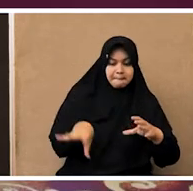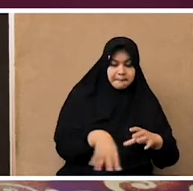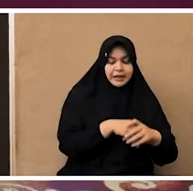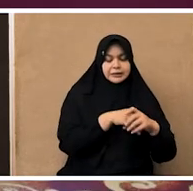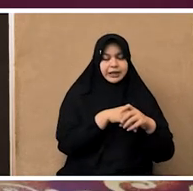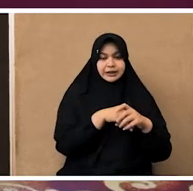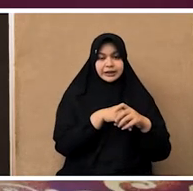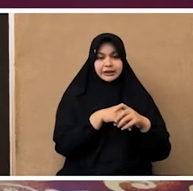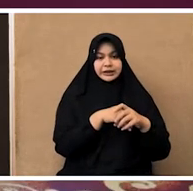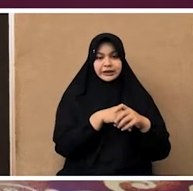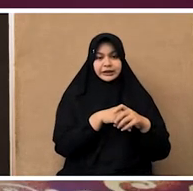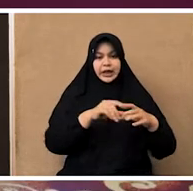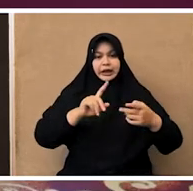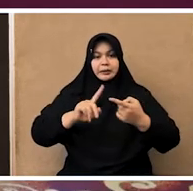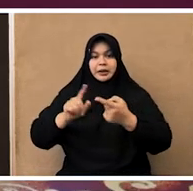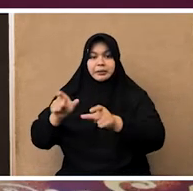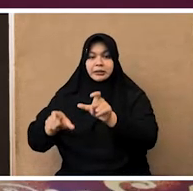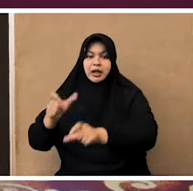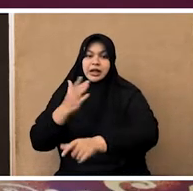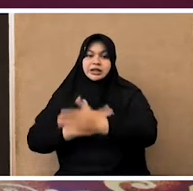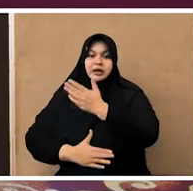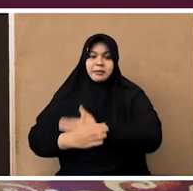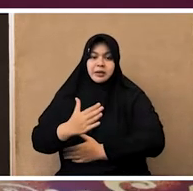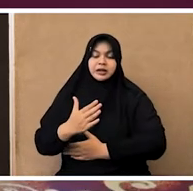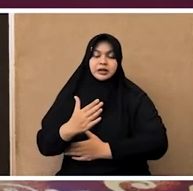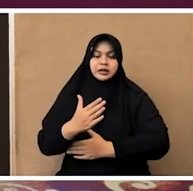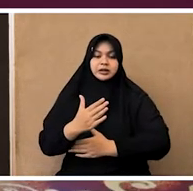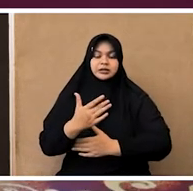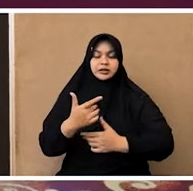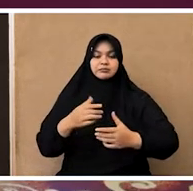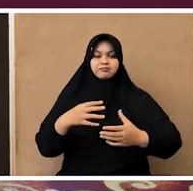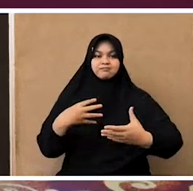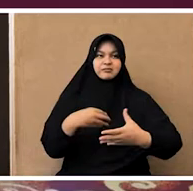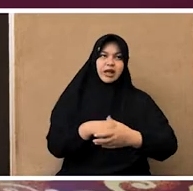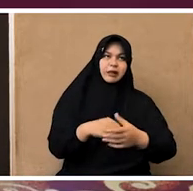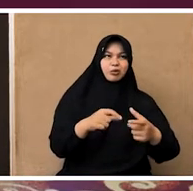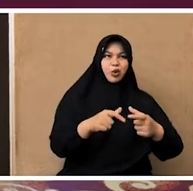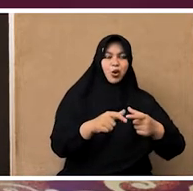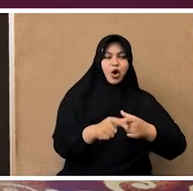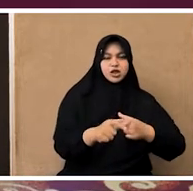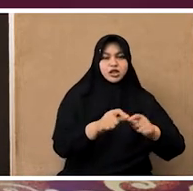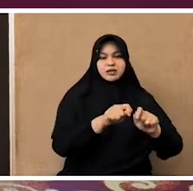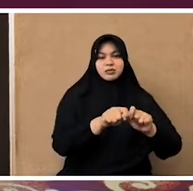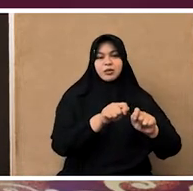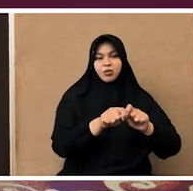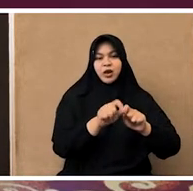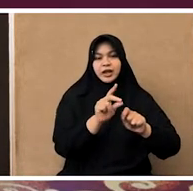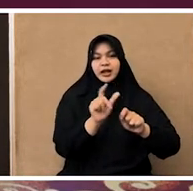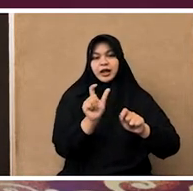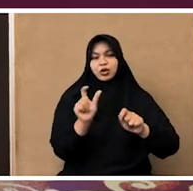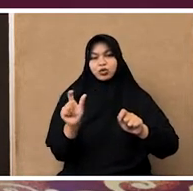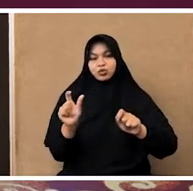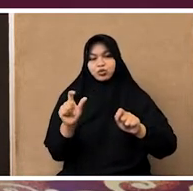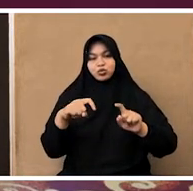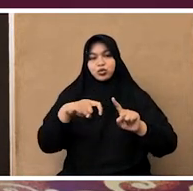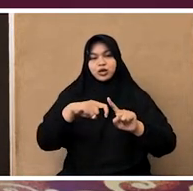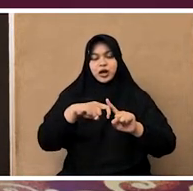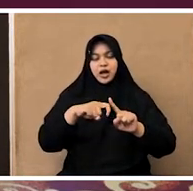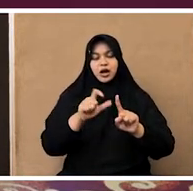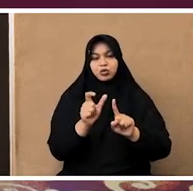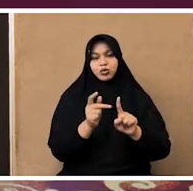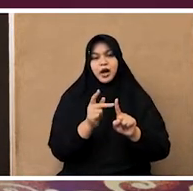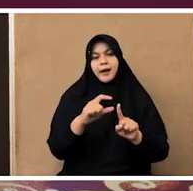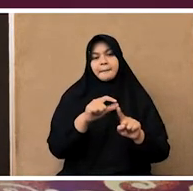partisipasi kawan-kawan penyandang disabilitas dalam proses perumusan rkuhp ini Ini